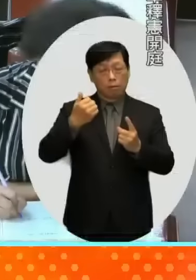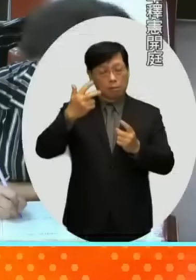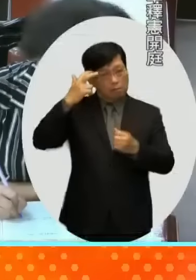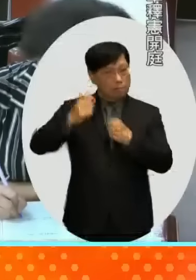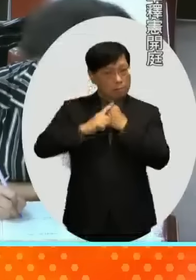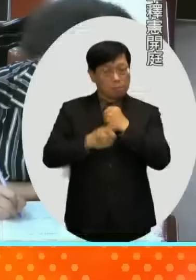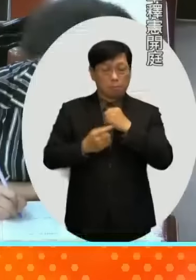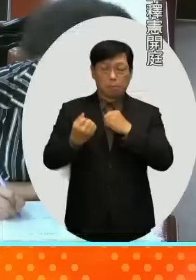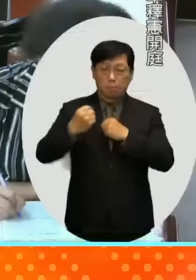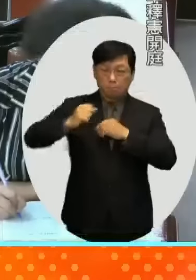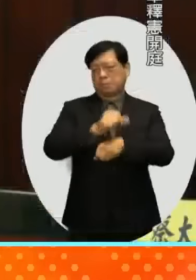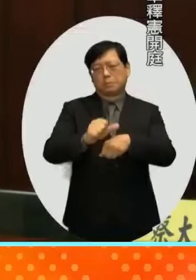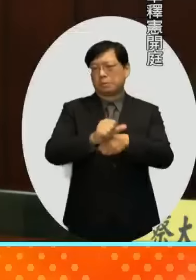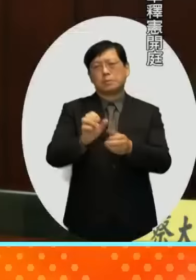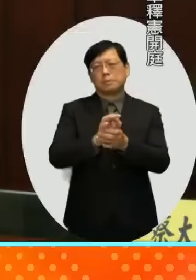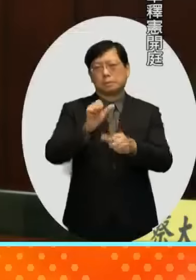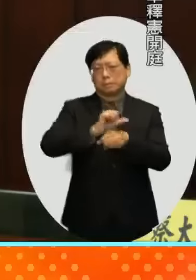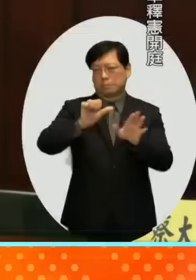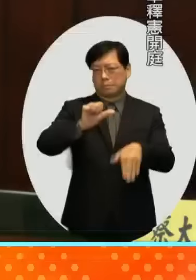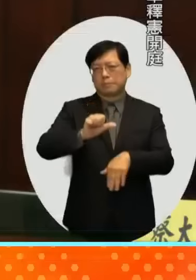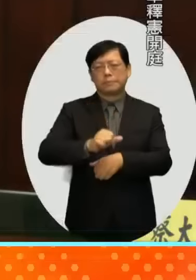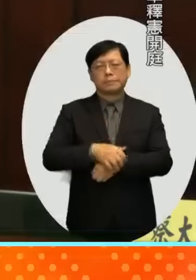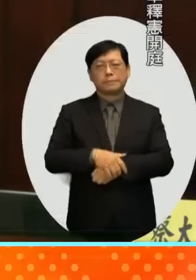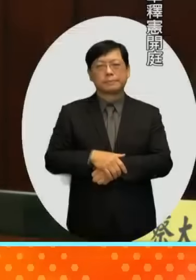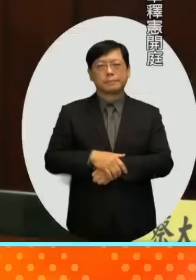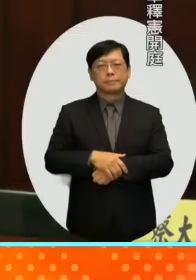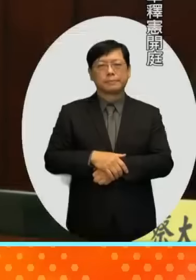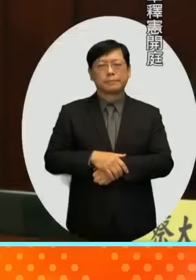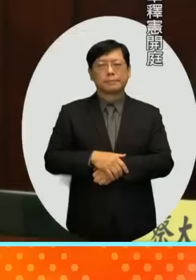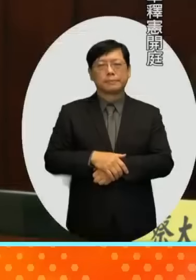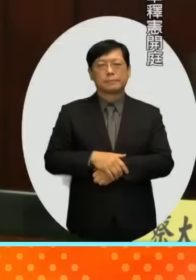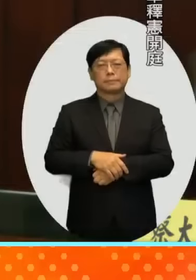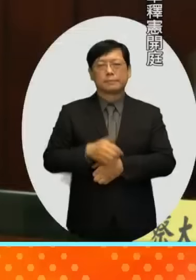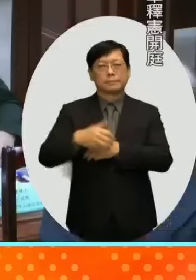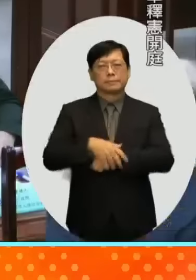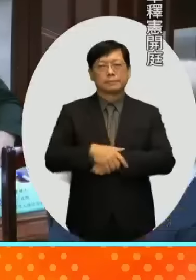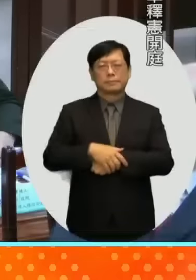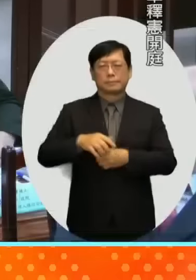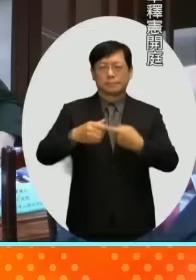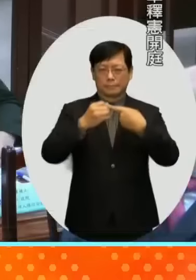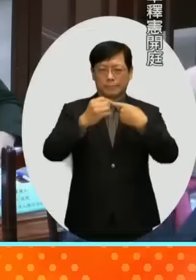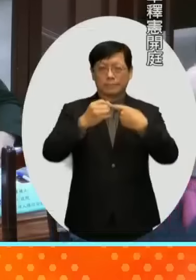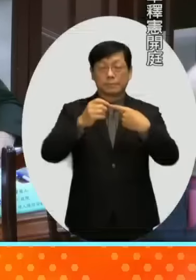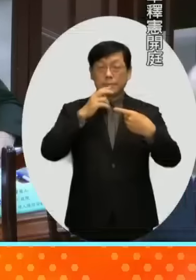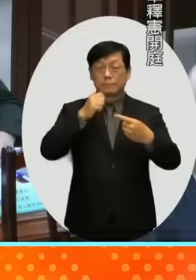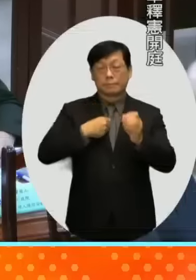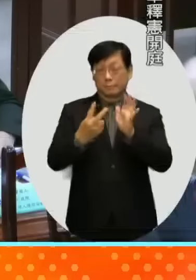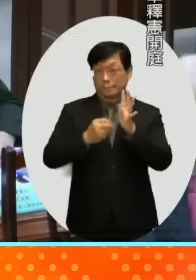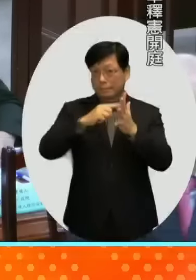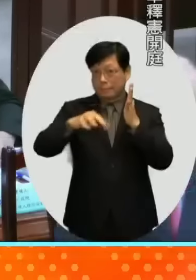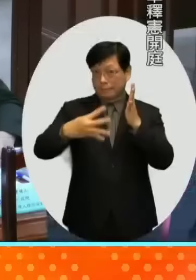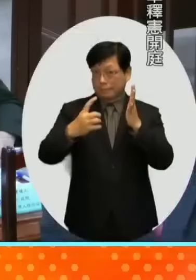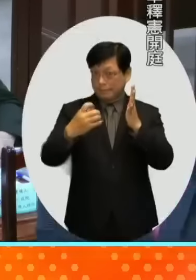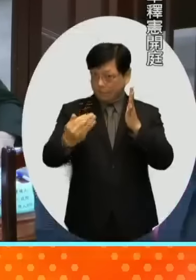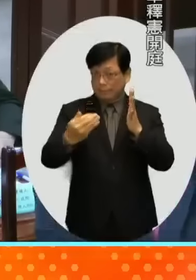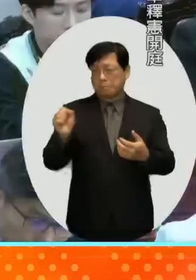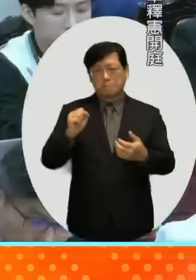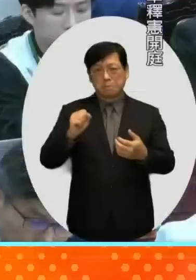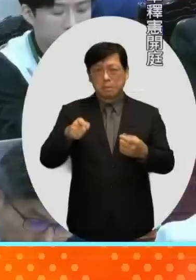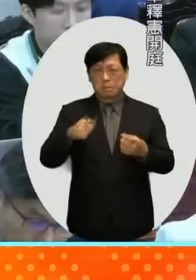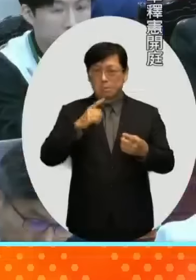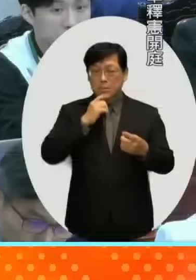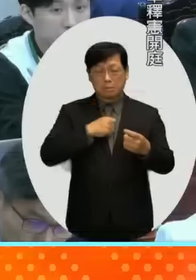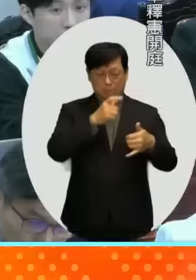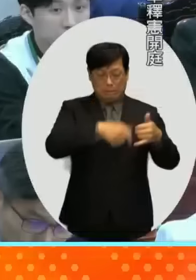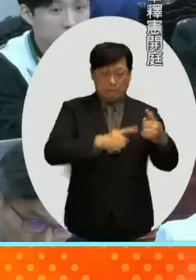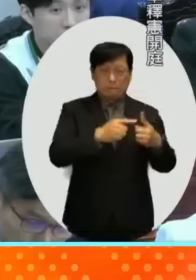大法官哦的会议啊，就大法官的任命，以前因为啊，他必须要经过立法院的同意。那立